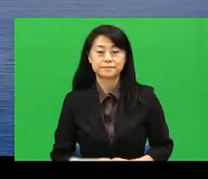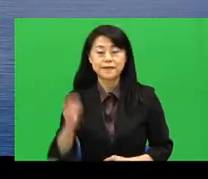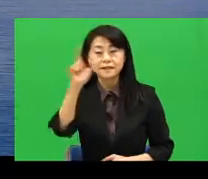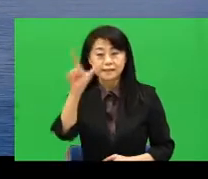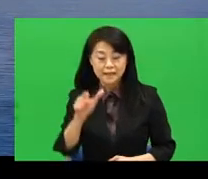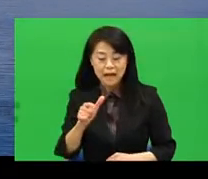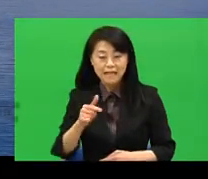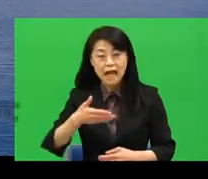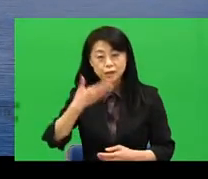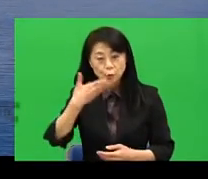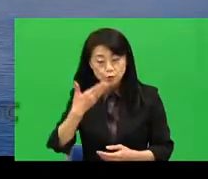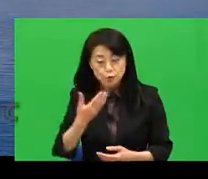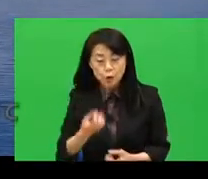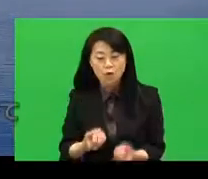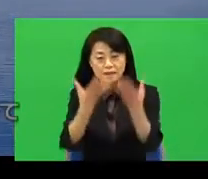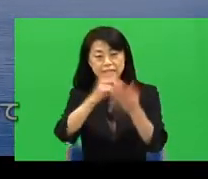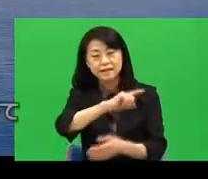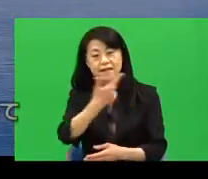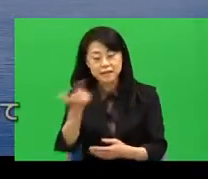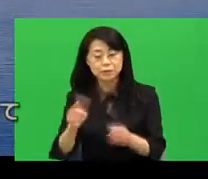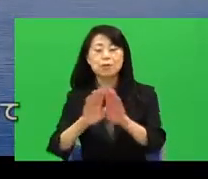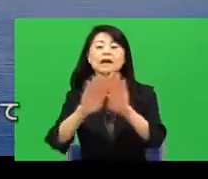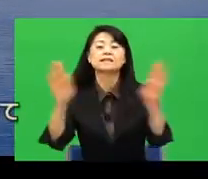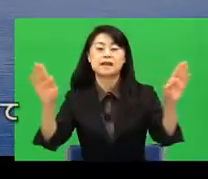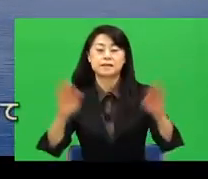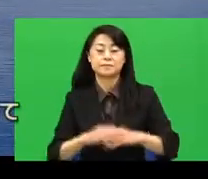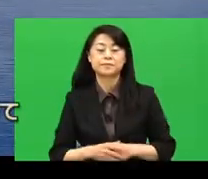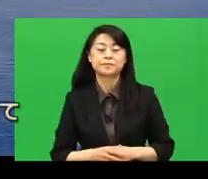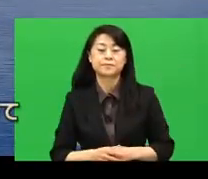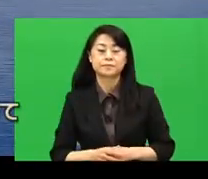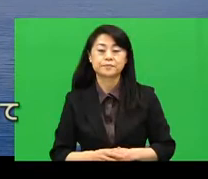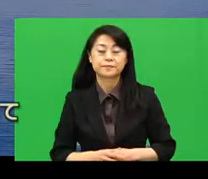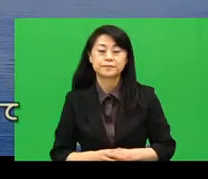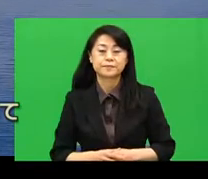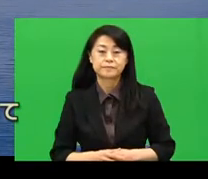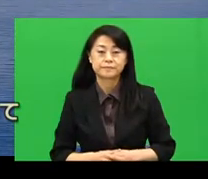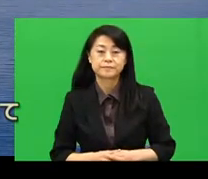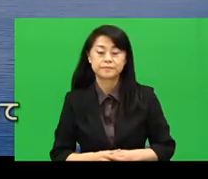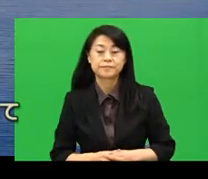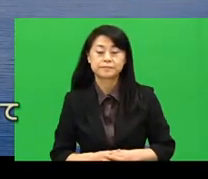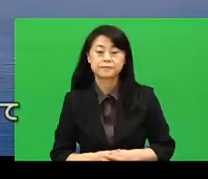イタリアン食の祭典等の開催であります。